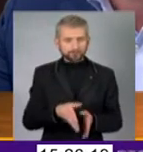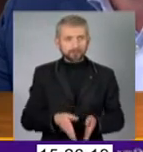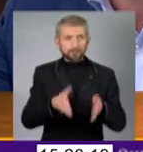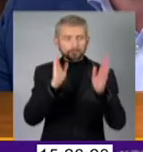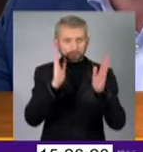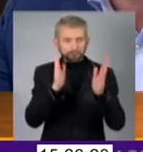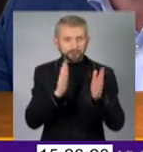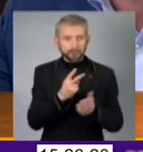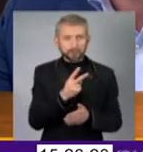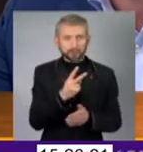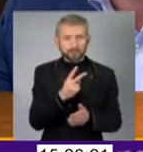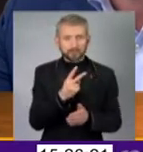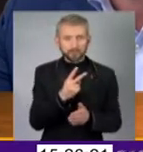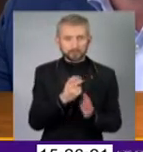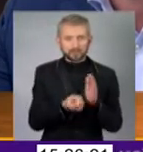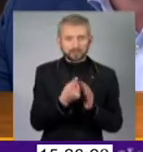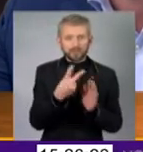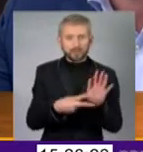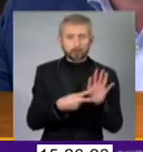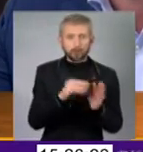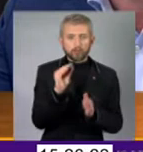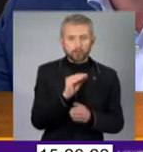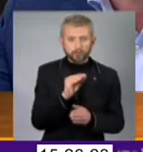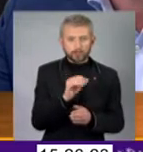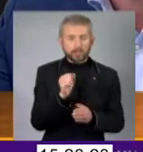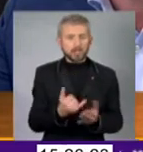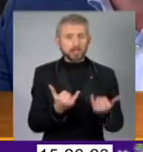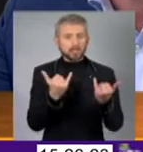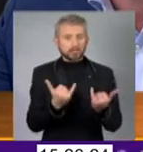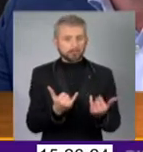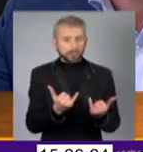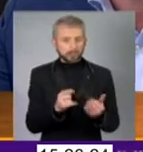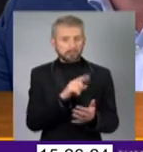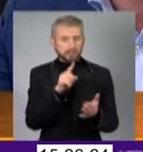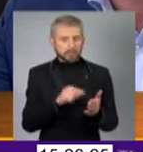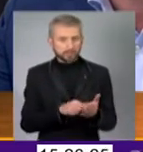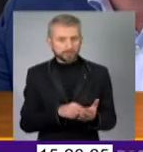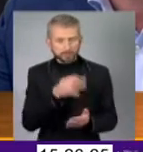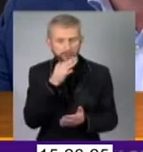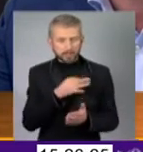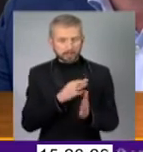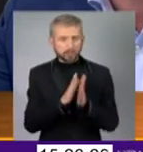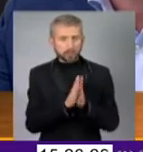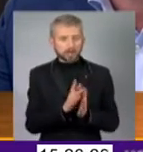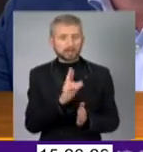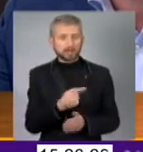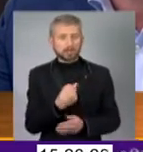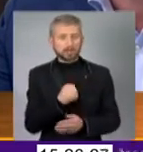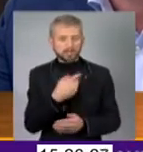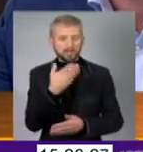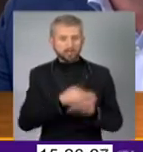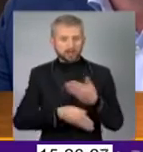відновилася 27 жовтня. А тепер питання. Скажіть, будь ласка, як мені,